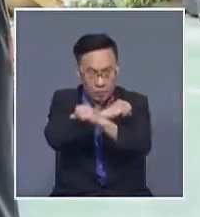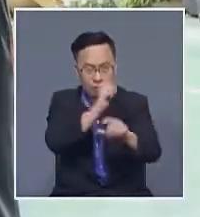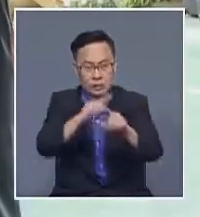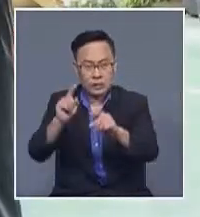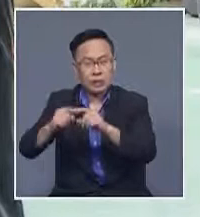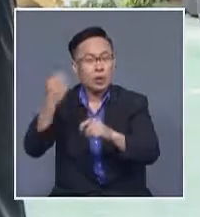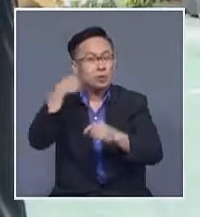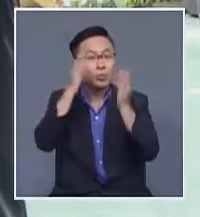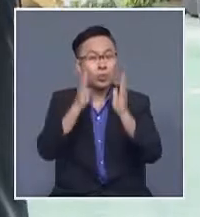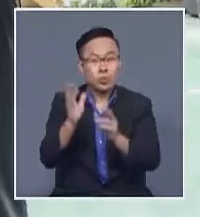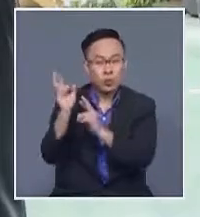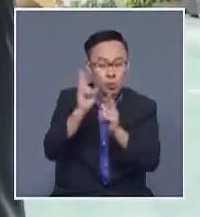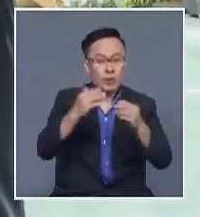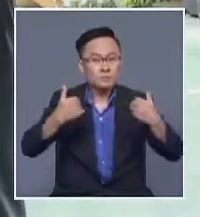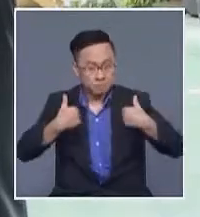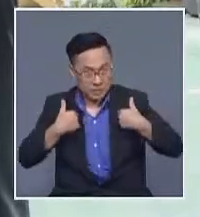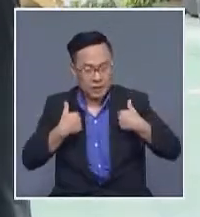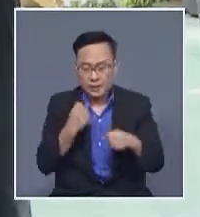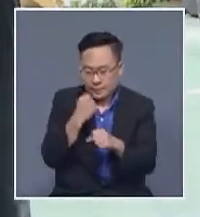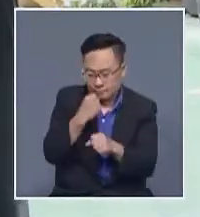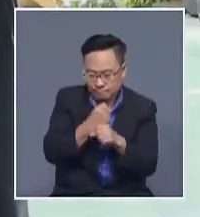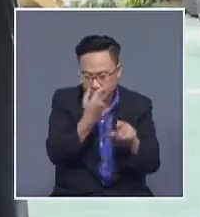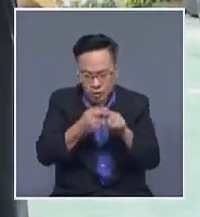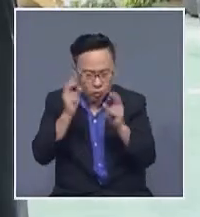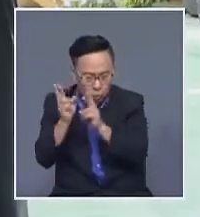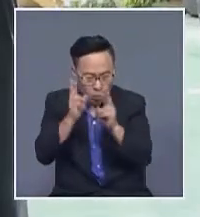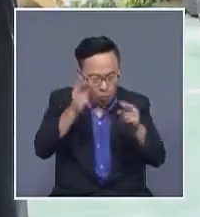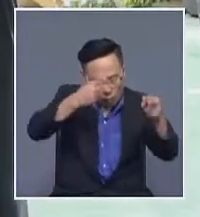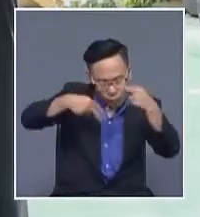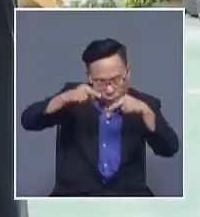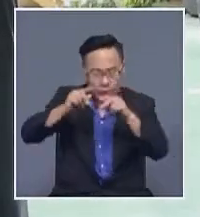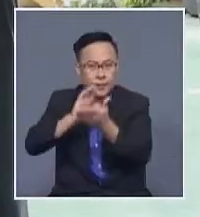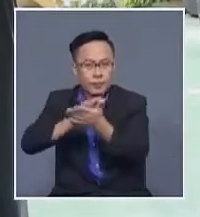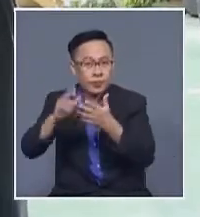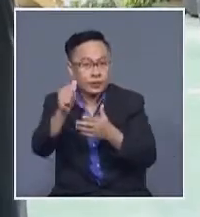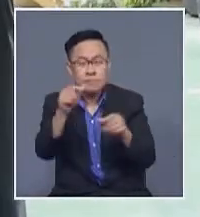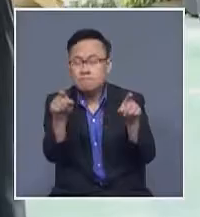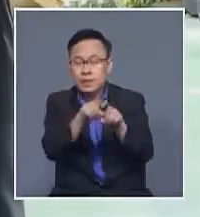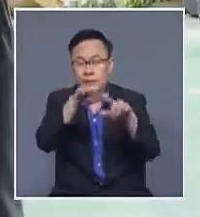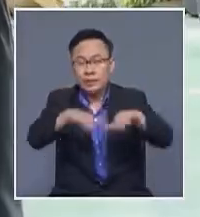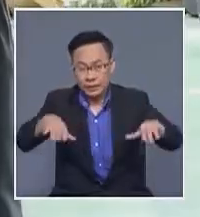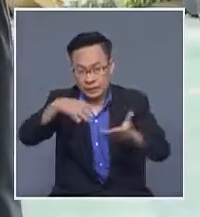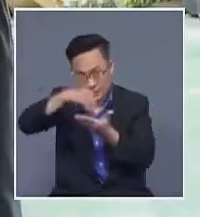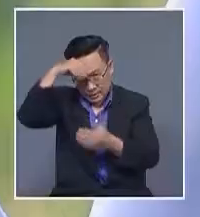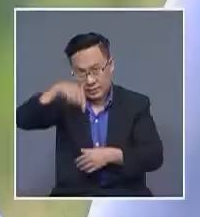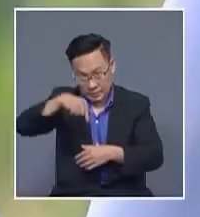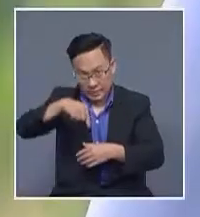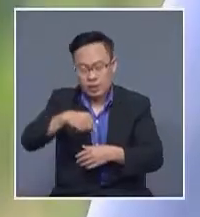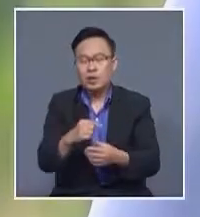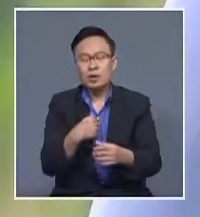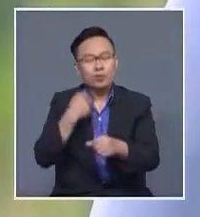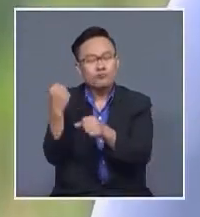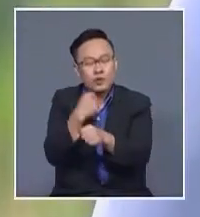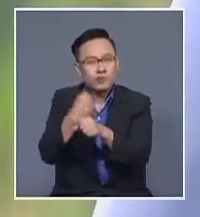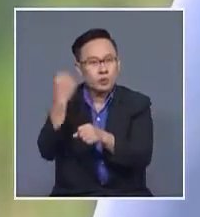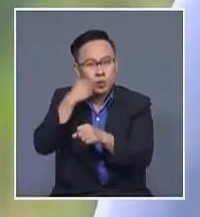จักช่วยกันระมัดระวังและปฏิบัติตามอย่างที่น้องๆเยาวชนโรงเรียนสุเหร่าจระเข้ขบเขาได้ปฏิบัติจนเรียกว่าเป็นวัฒนธรรมทางด้าน